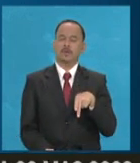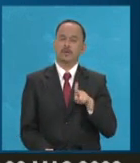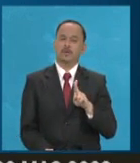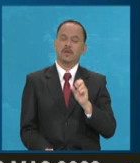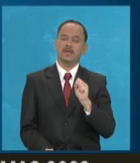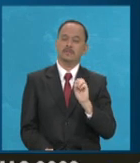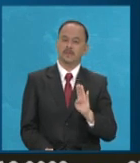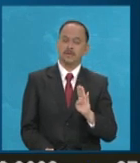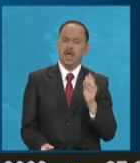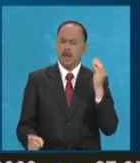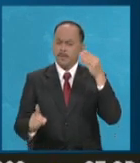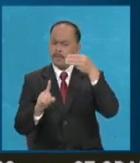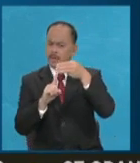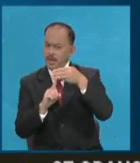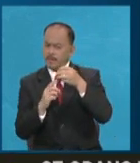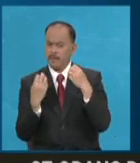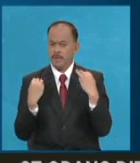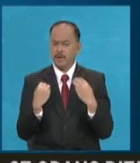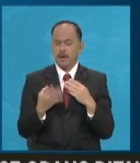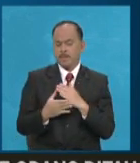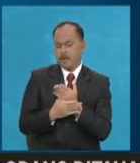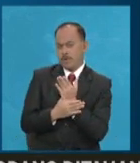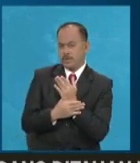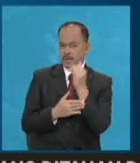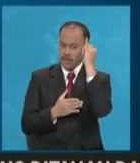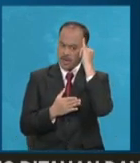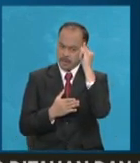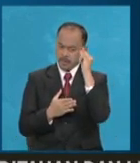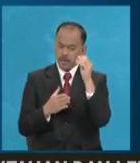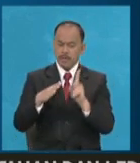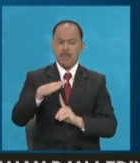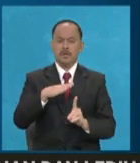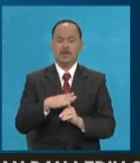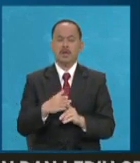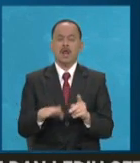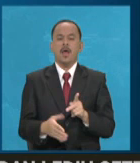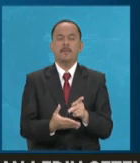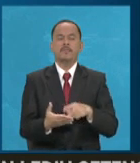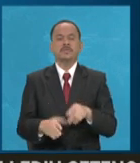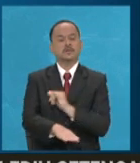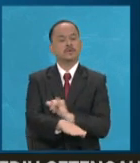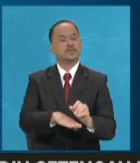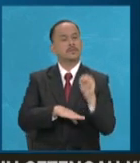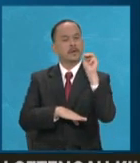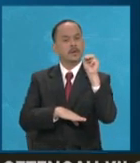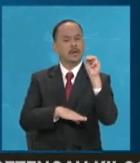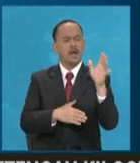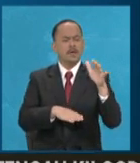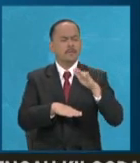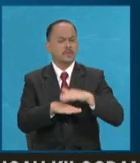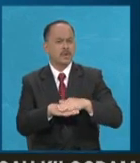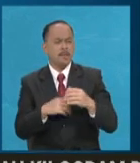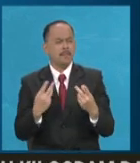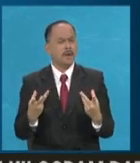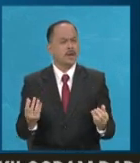majelis adalah bagikan ilmu pengetahuan berdasarkan peristiwa Isra dan Mi'raj dengan menyentuh berbagai